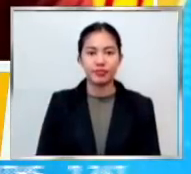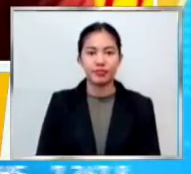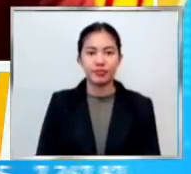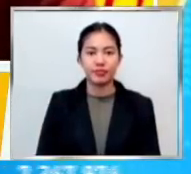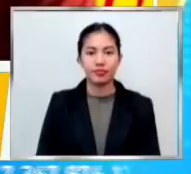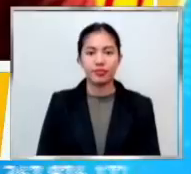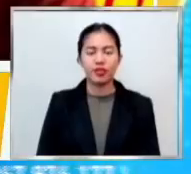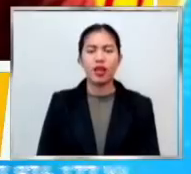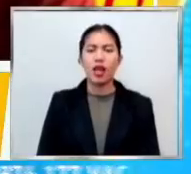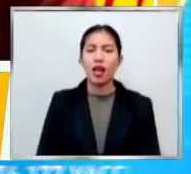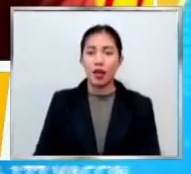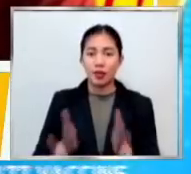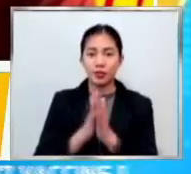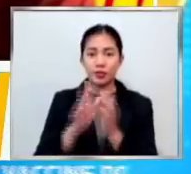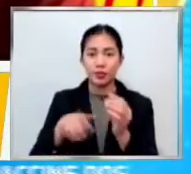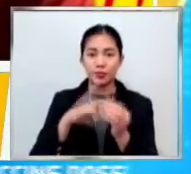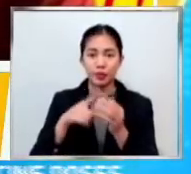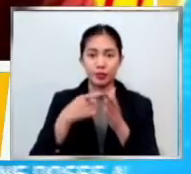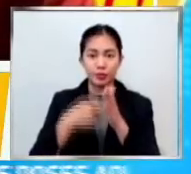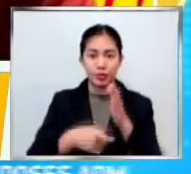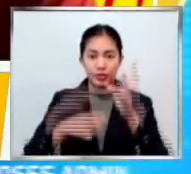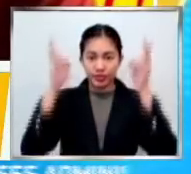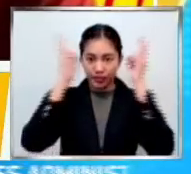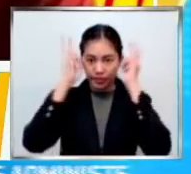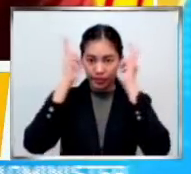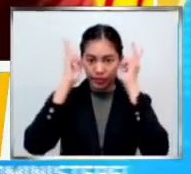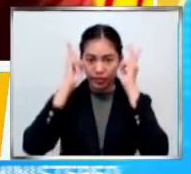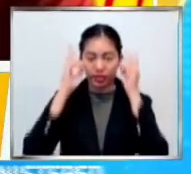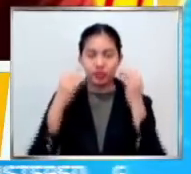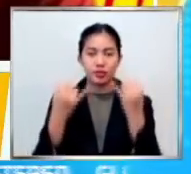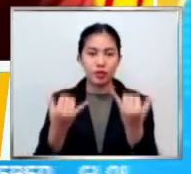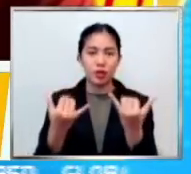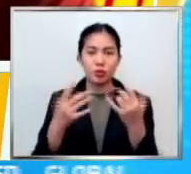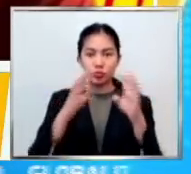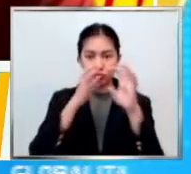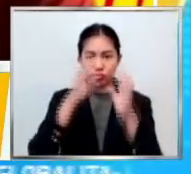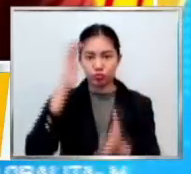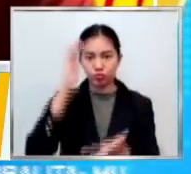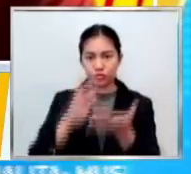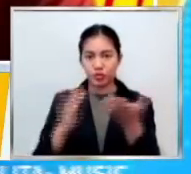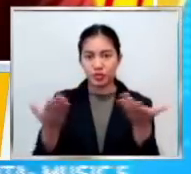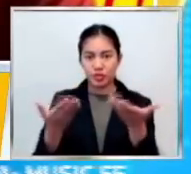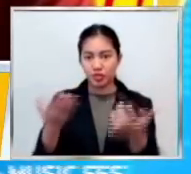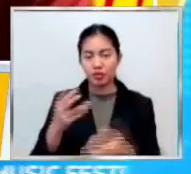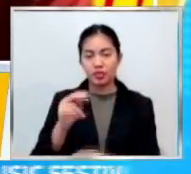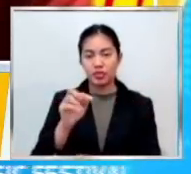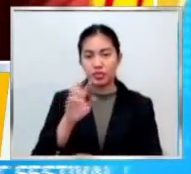ng gulay ngayong may pagluwag na sa mga restrictions dito sa Metro Manila at mga karatig probinsya?